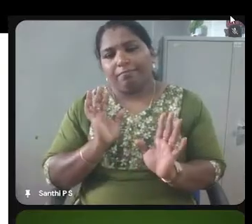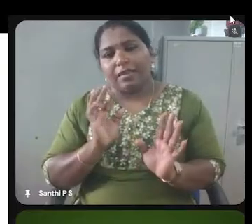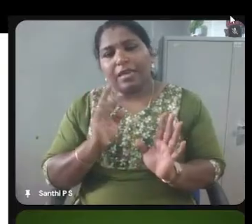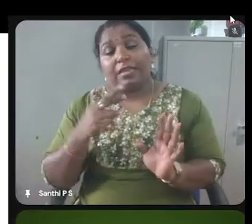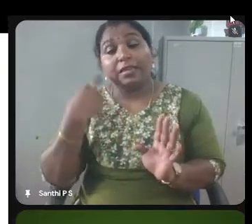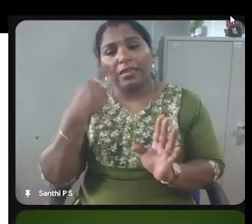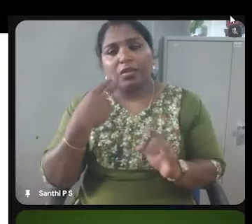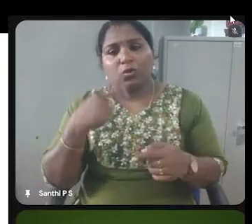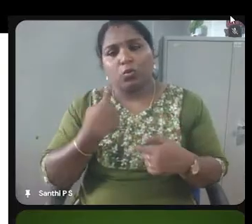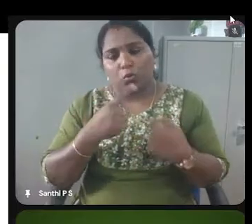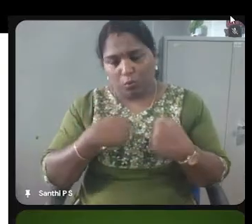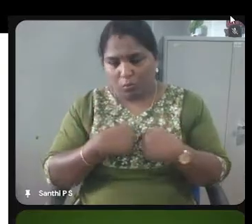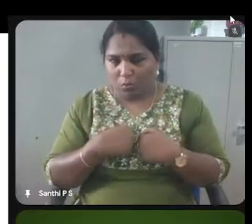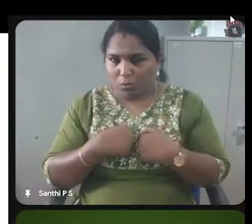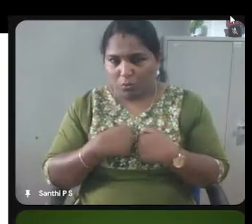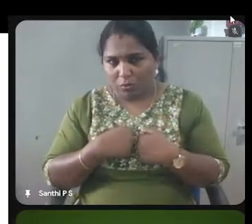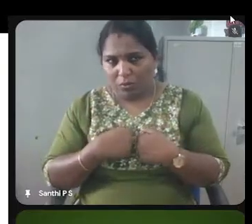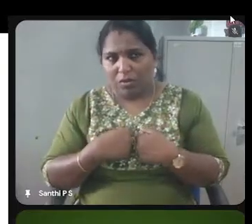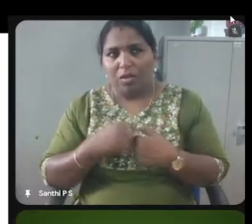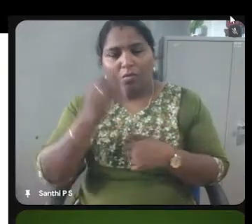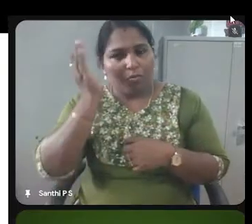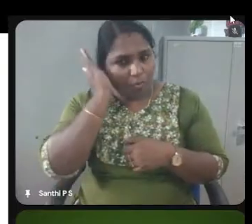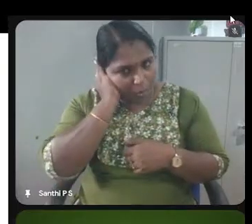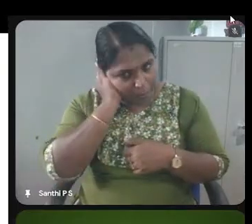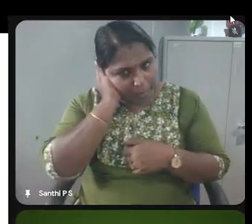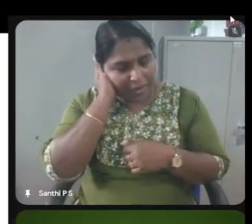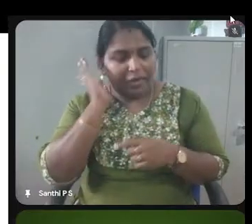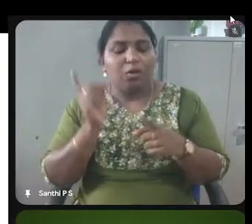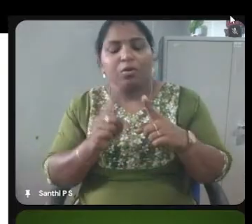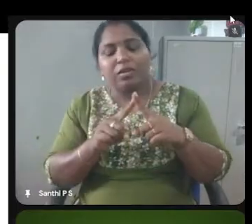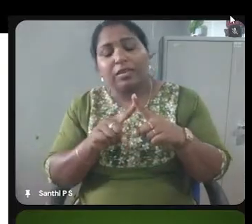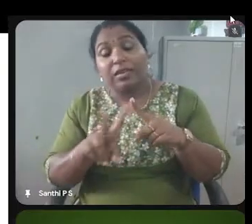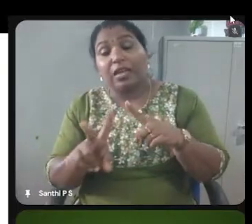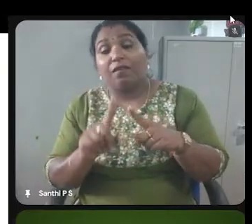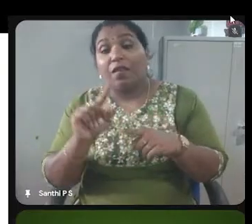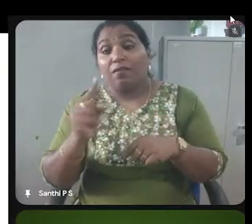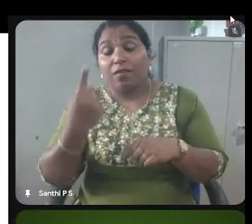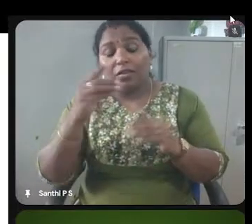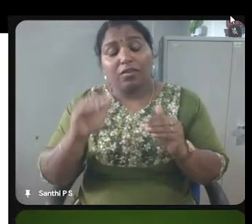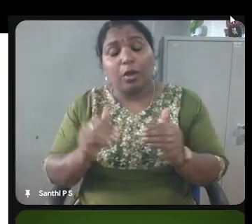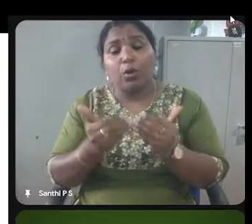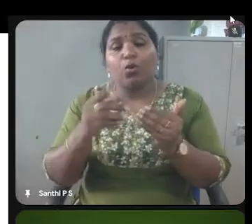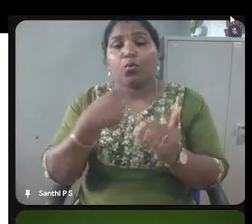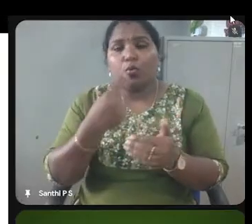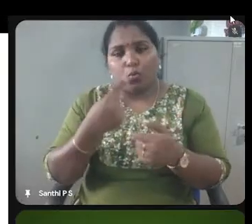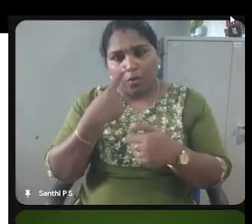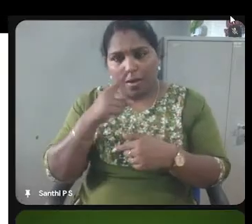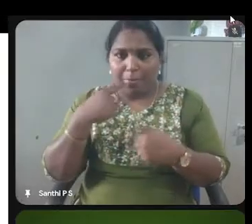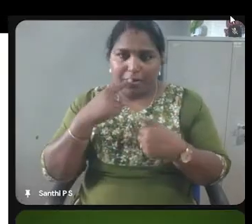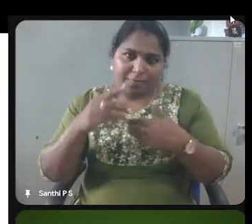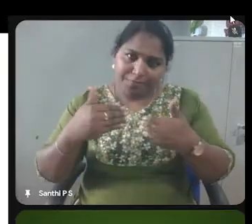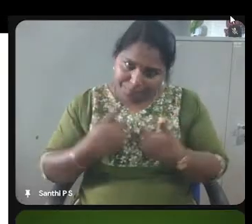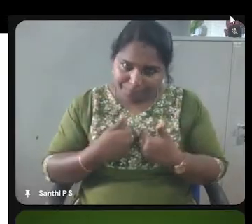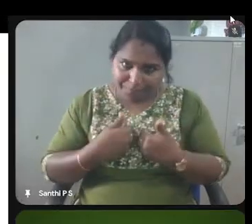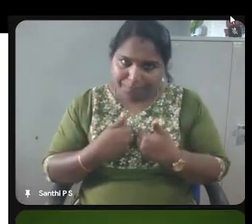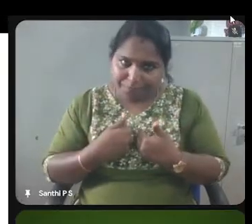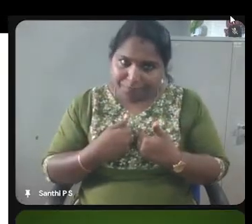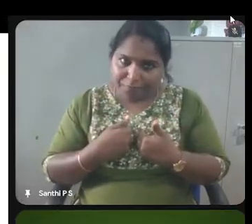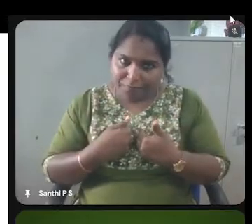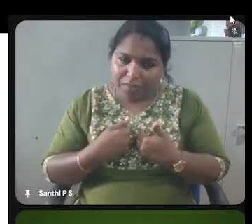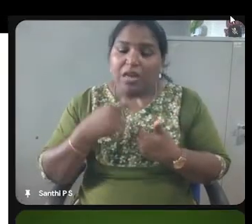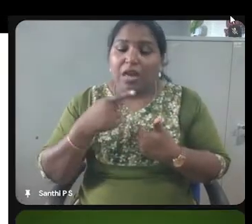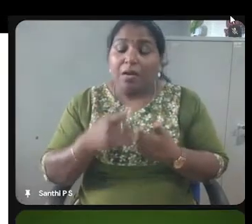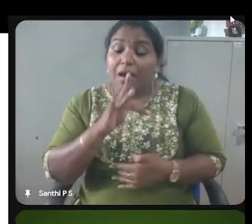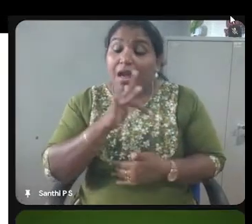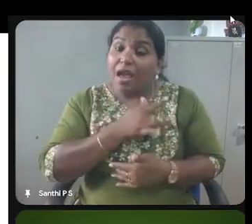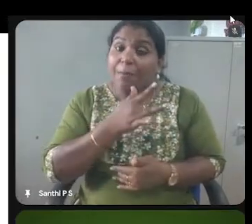നമ്മൾ മൊബൈൽ ഫോണോ അല്ലെങ്കിൽ സ്ക്രീനോ വെച്ചത് കൊണ്ടാണ് കുട്ടി അത് ആ ഒരു ശീലമായത്. അപ്പൊ ആ ശീലം മാറ്റാൻ ചിലപ്പം